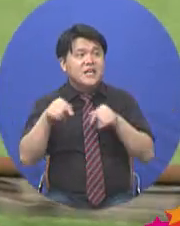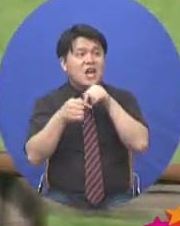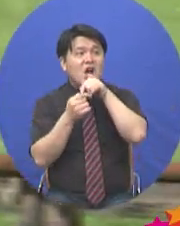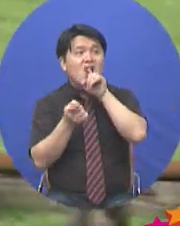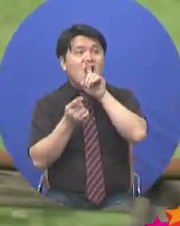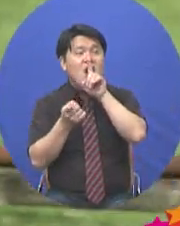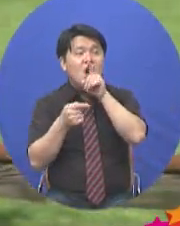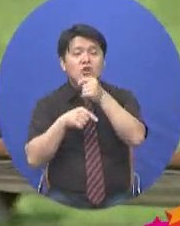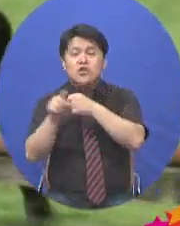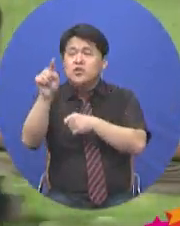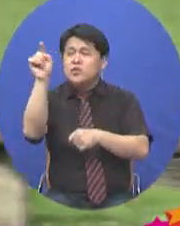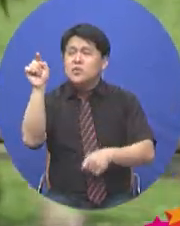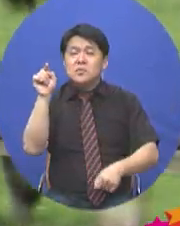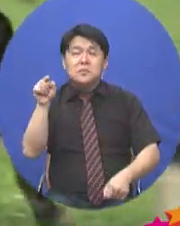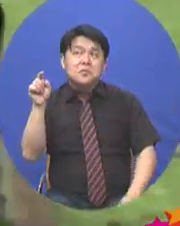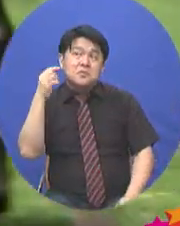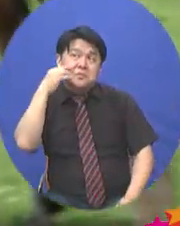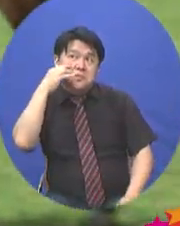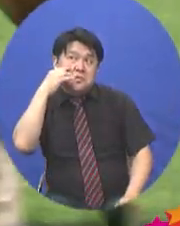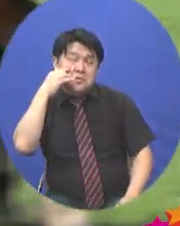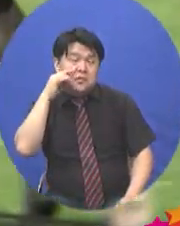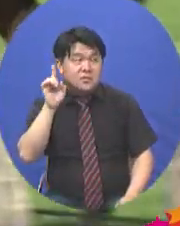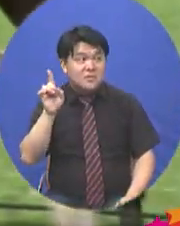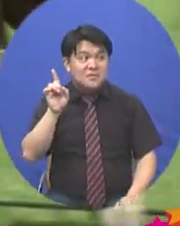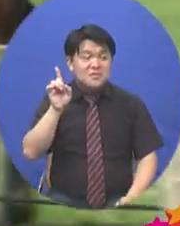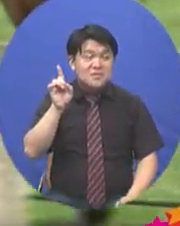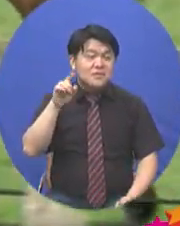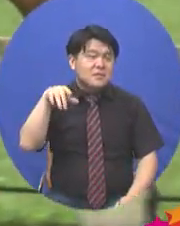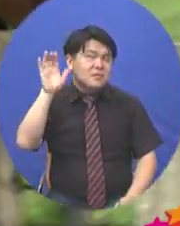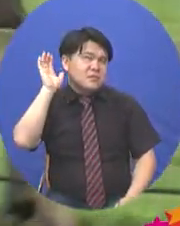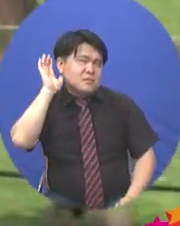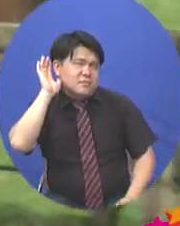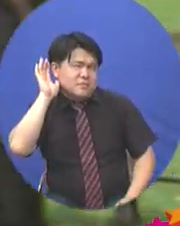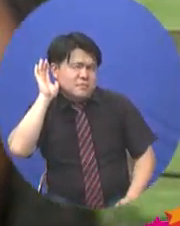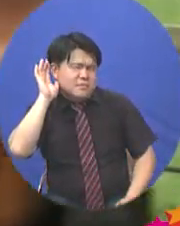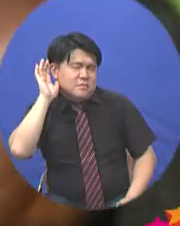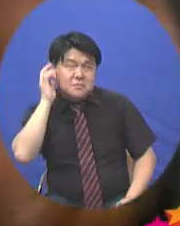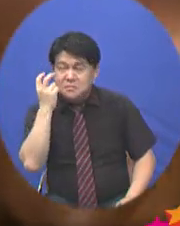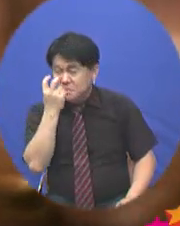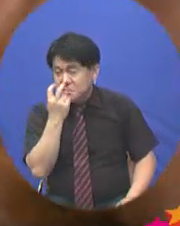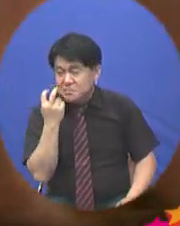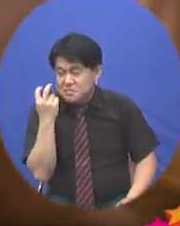새들이 우는 속을